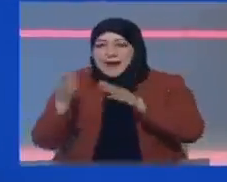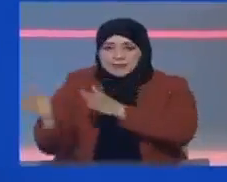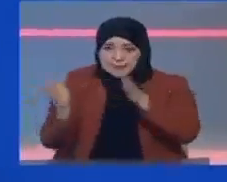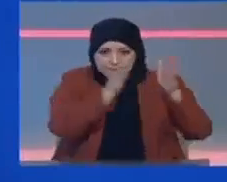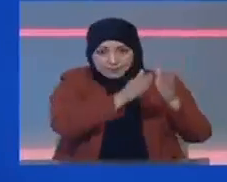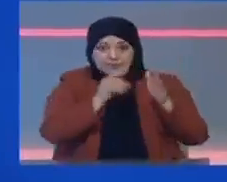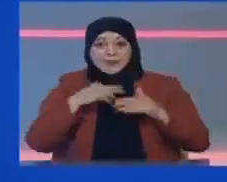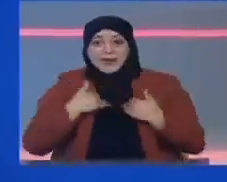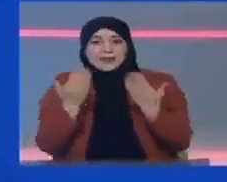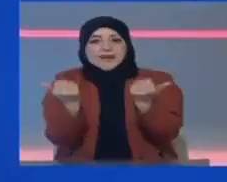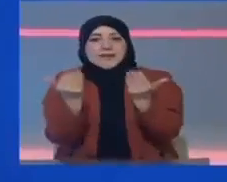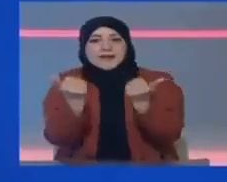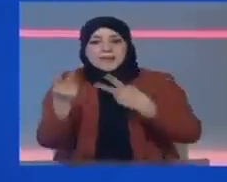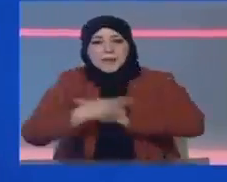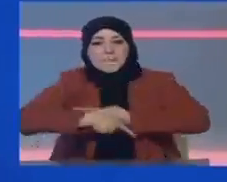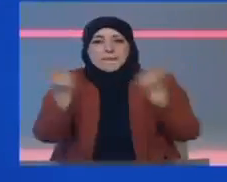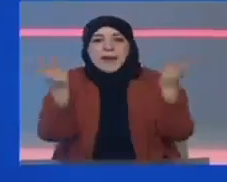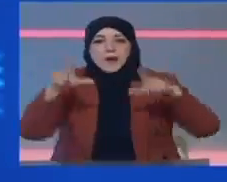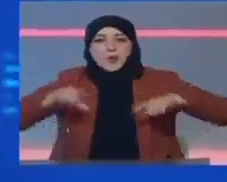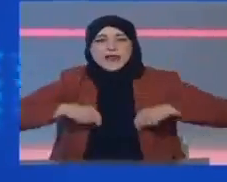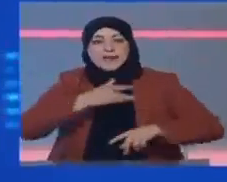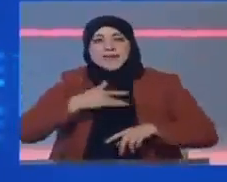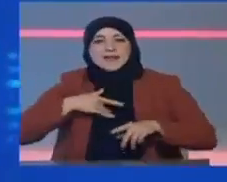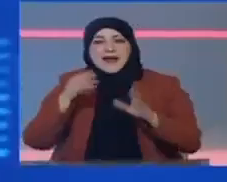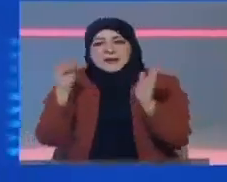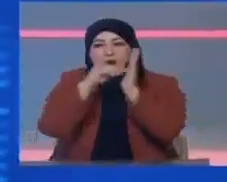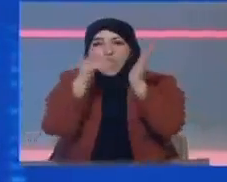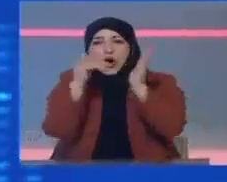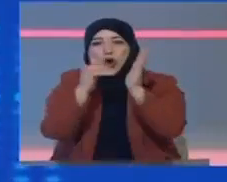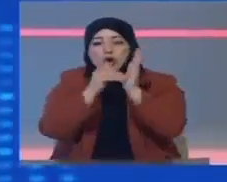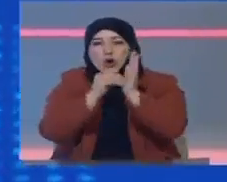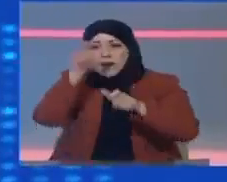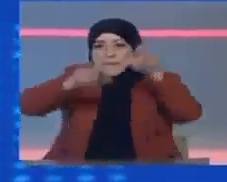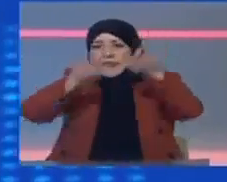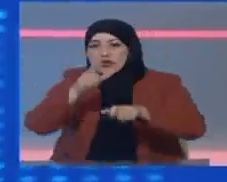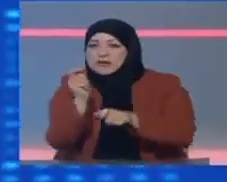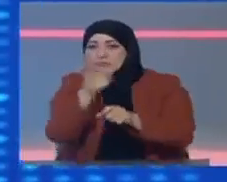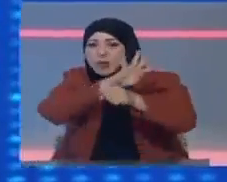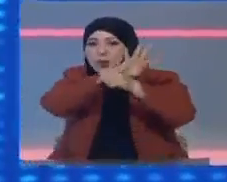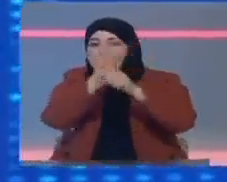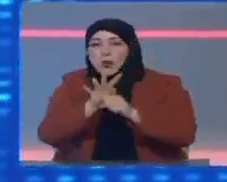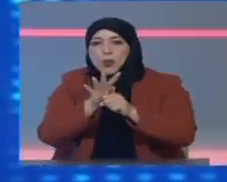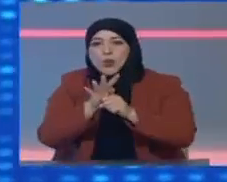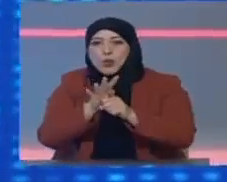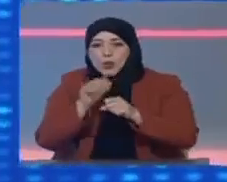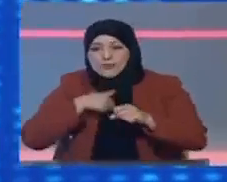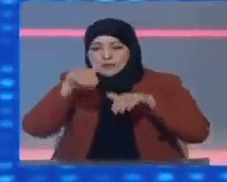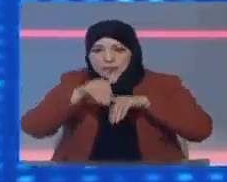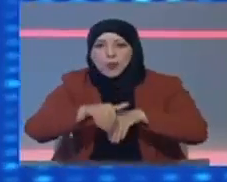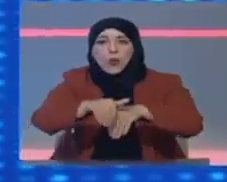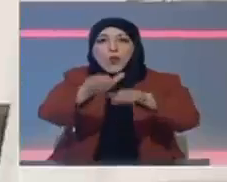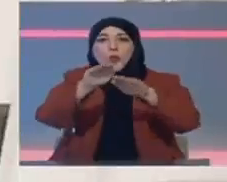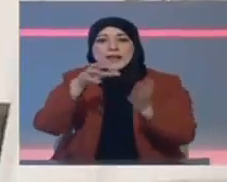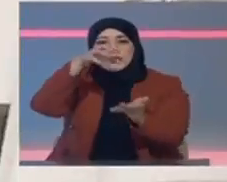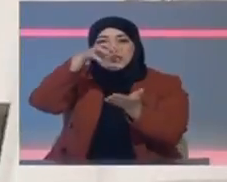انتظار البلاغ المعيني وزاره الصحه حول العدد الاجمالي لل موسى بين بفيروس اكون في تونس ا يواصل المرصد